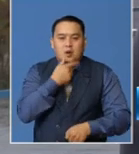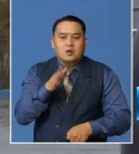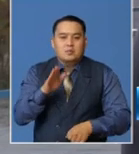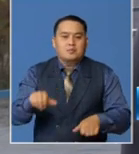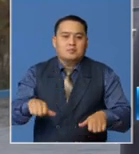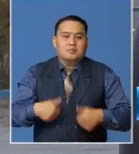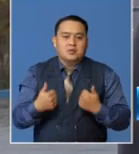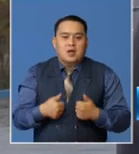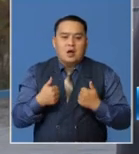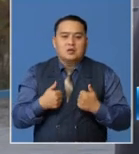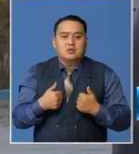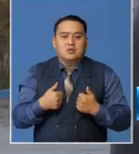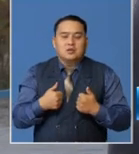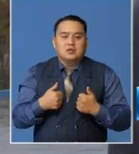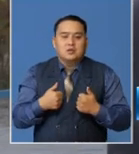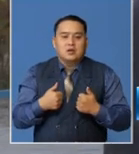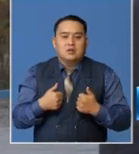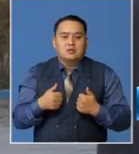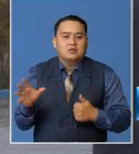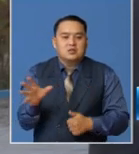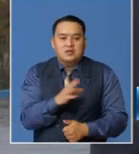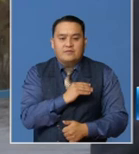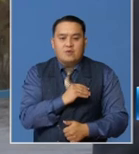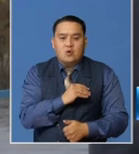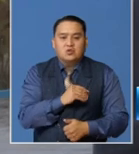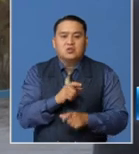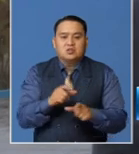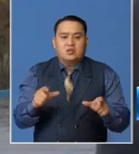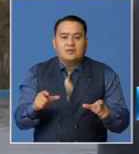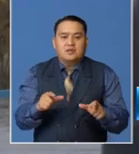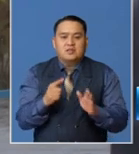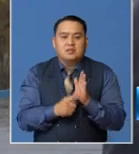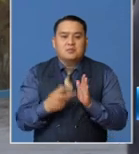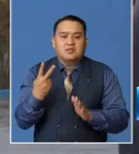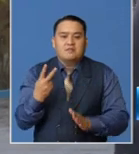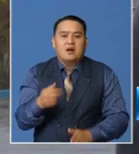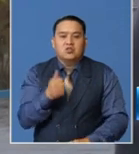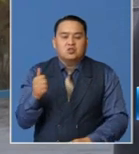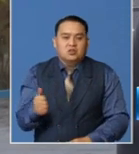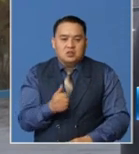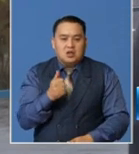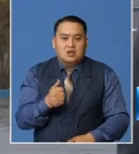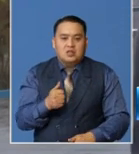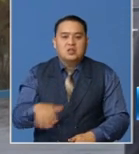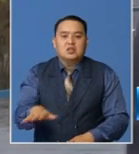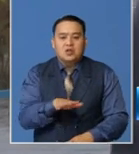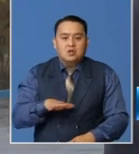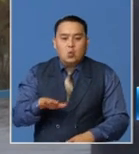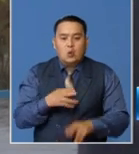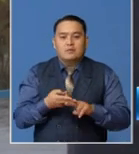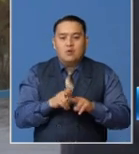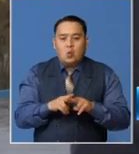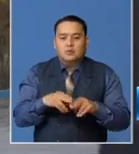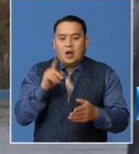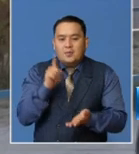пытались такой проект сделать на дальнем востоке потом всего человек может находиться 72 часа подобная территория но она там функционал